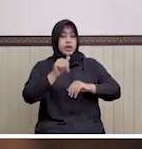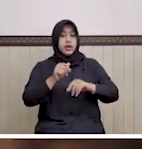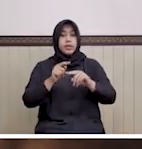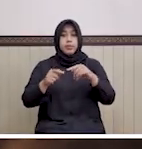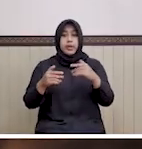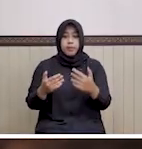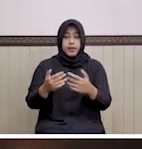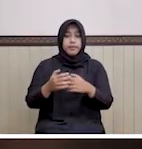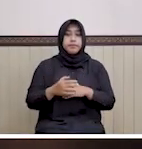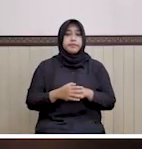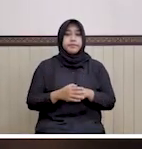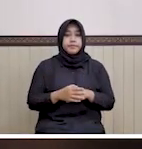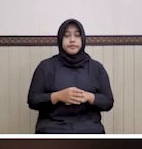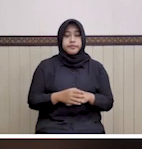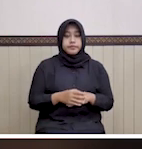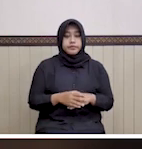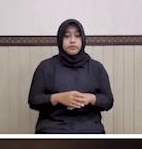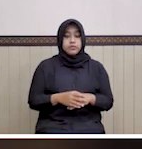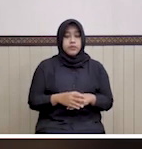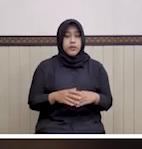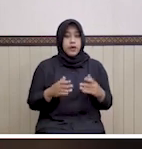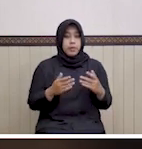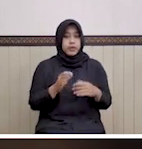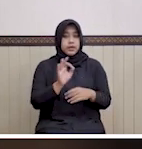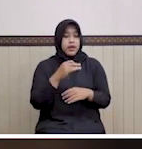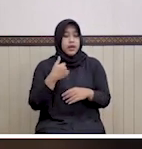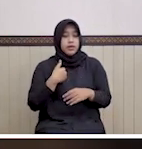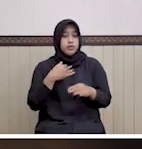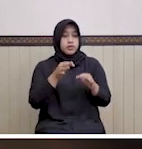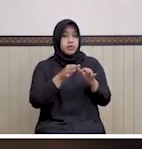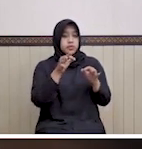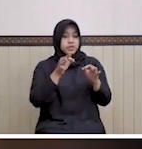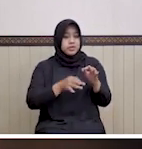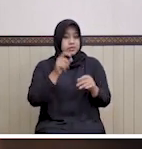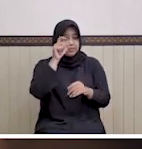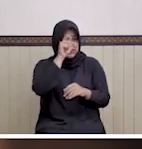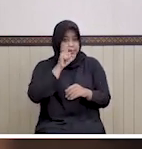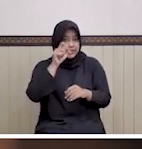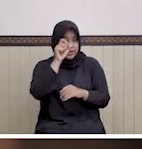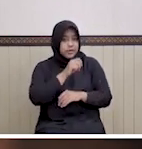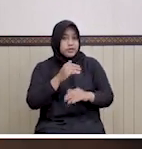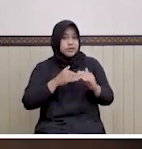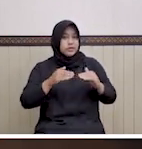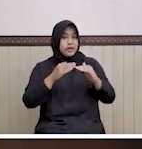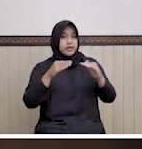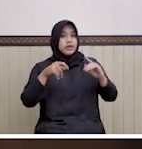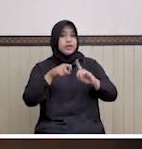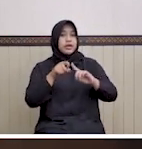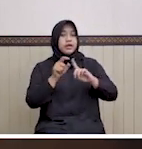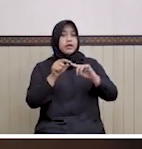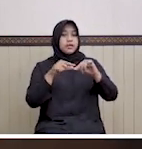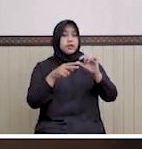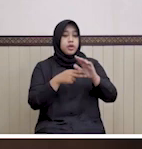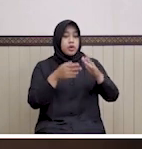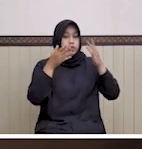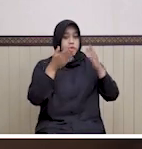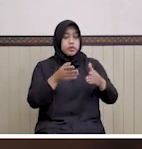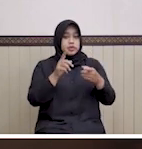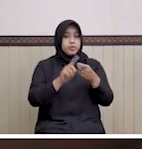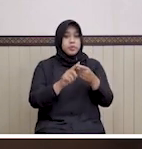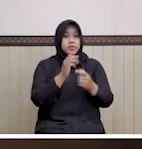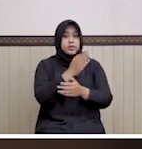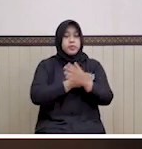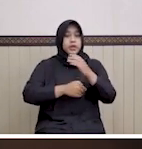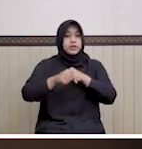tapi eh Apakah tidak ada jalan ya untuk mencari keadilan bagi teman-teman difable ini saya